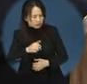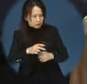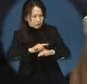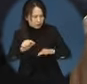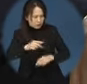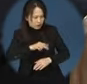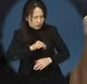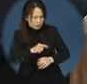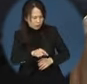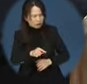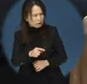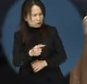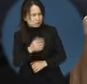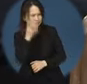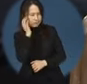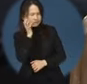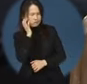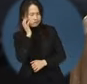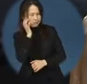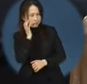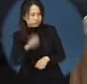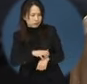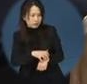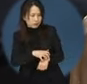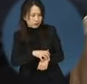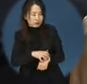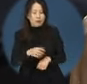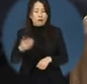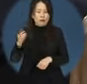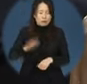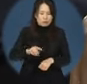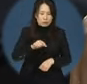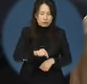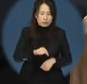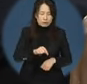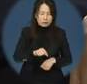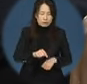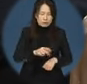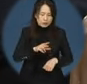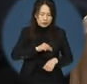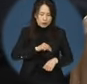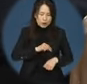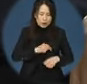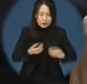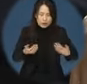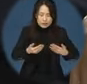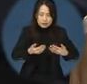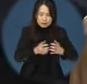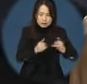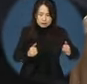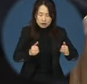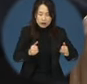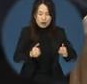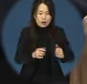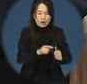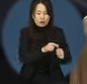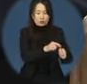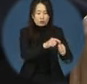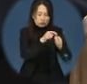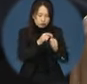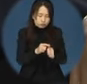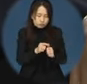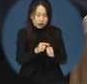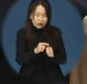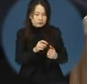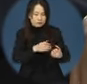아닙니까 근데 이 지방의회 의 살림살이와 모든 일을 하는 사무국이 있을 거 아닙니까 사무국 인사권을 다친 해 갖고 있단 말이에요